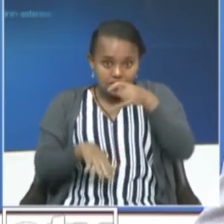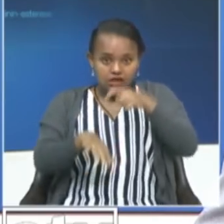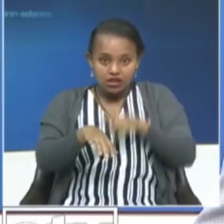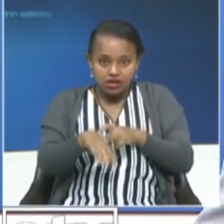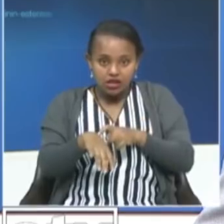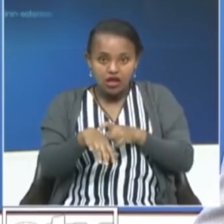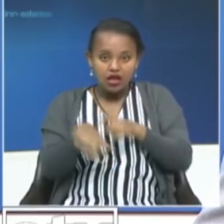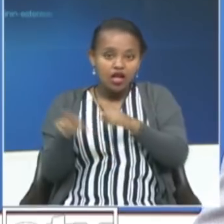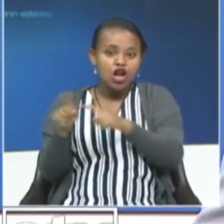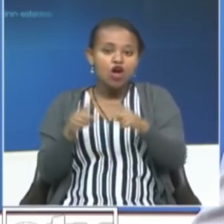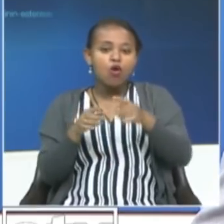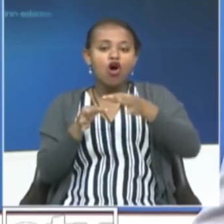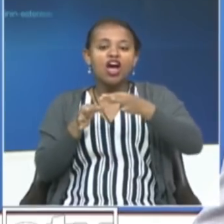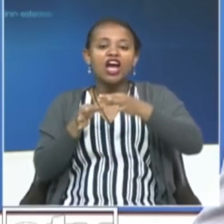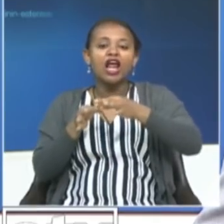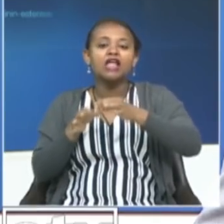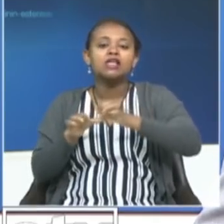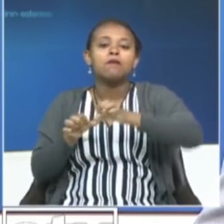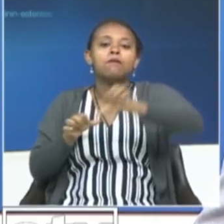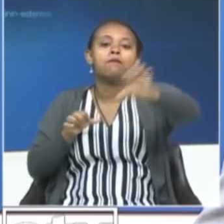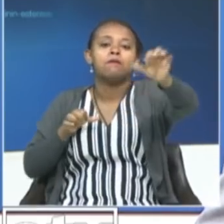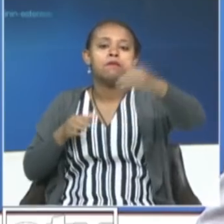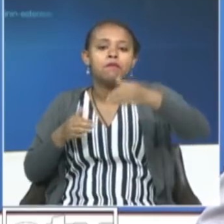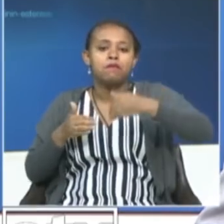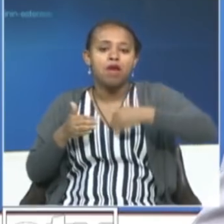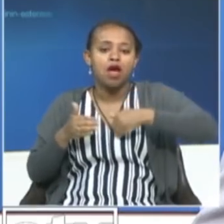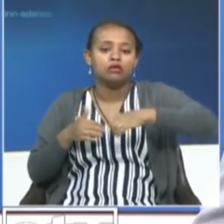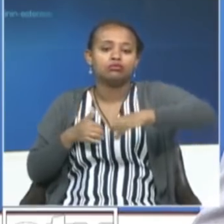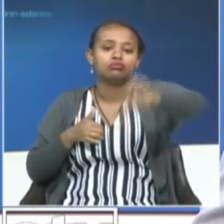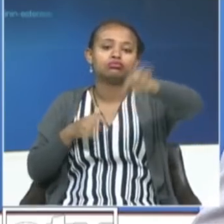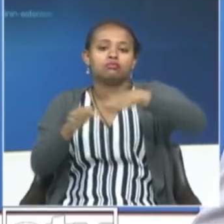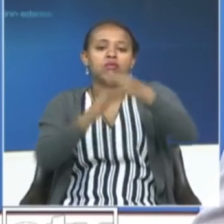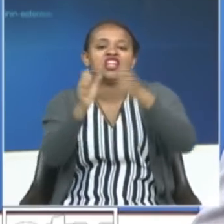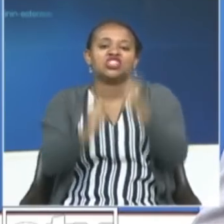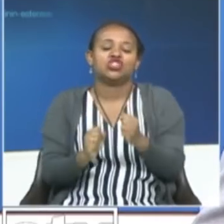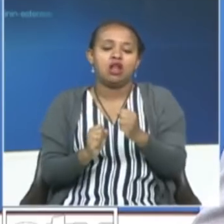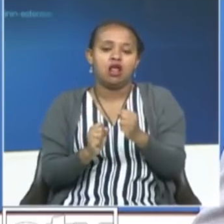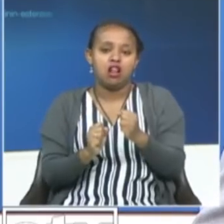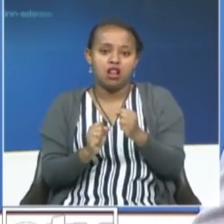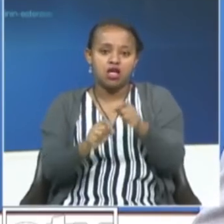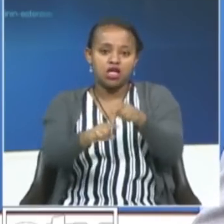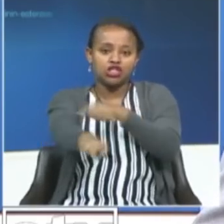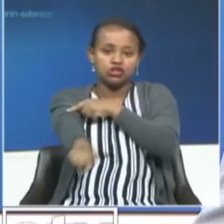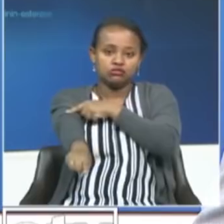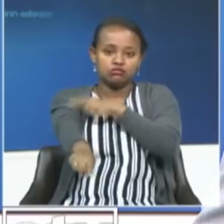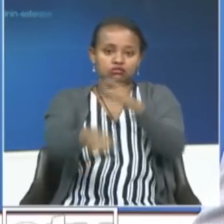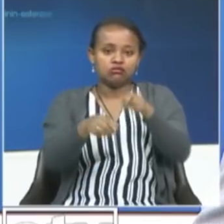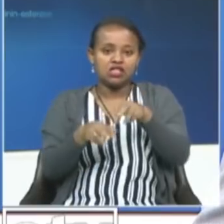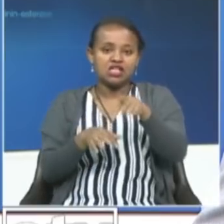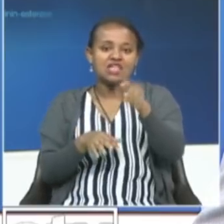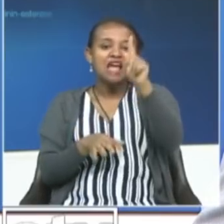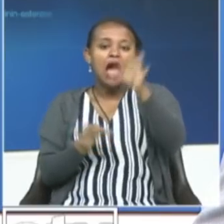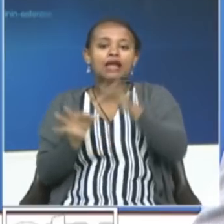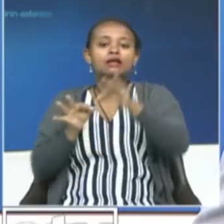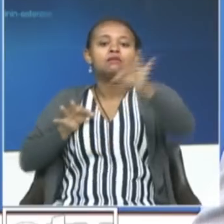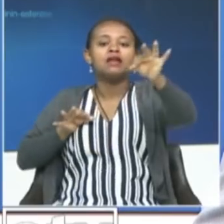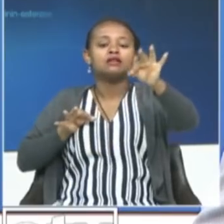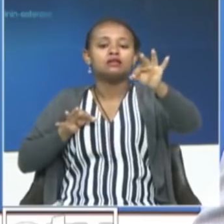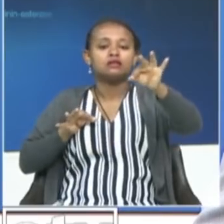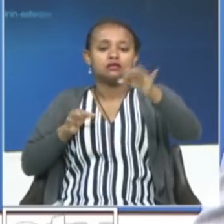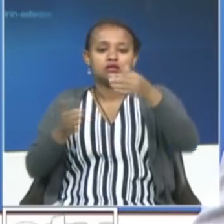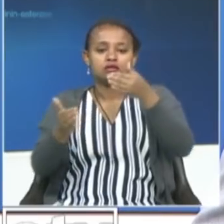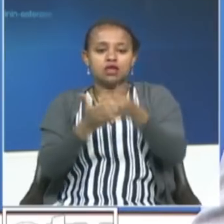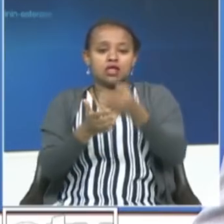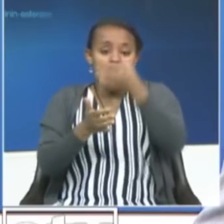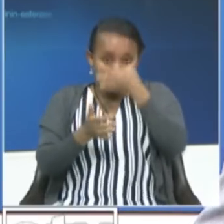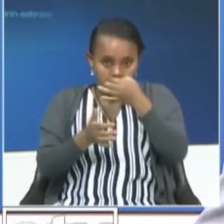ያለው ረዘም ያለ ዲስታንስ መሄድ ይችላል እስከ አንድ ሜትር ድረስ። ለዛ ነው እንግዲህ